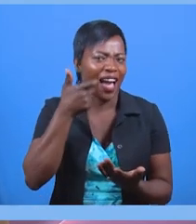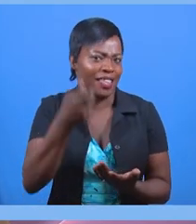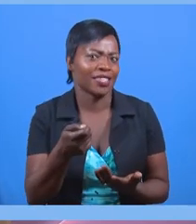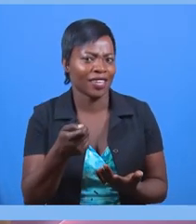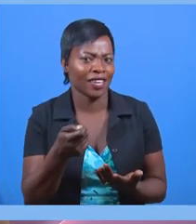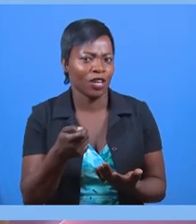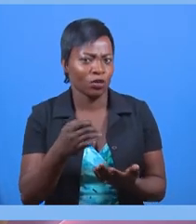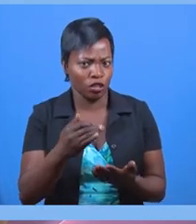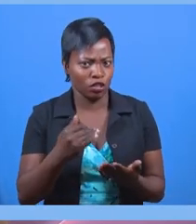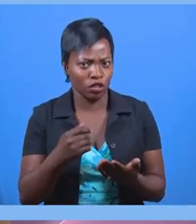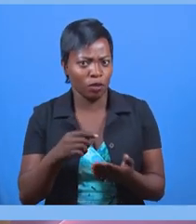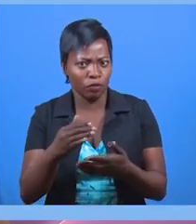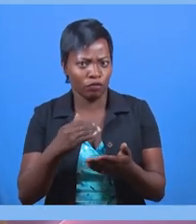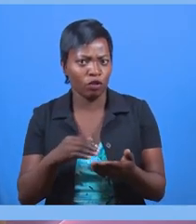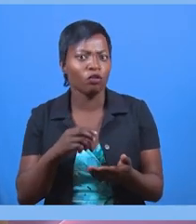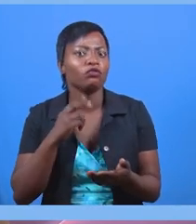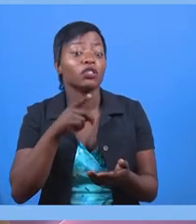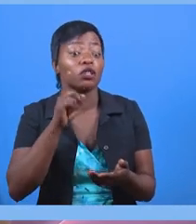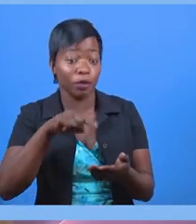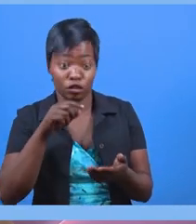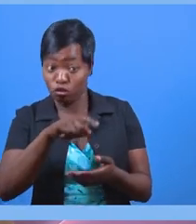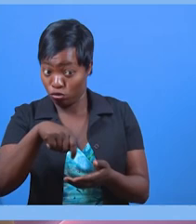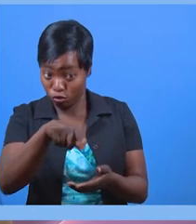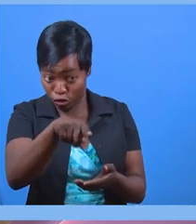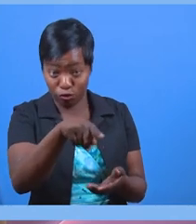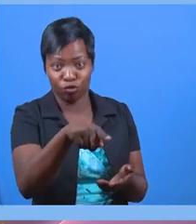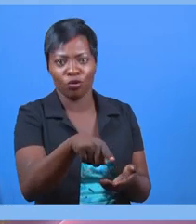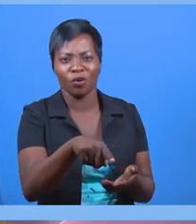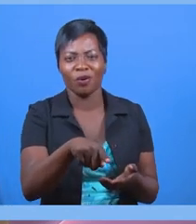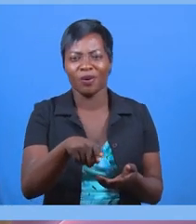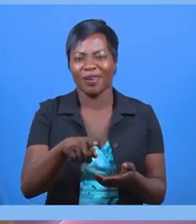chia shandauya na chuchie madima bika ichocho. Nukuti